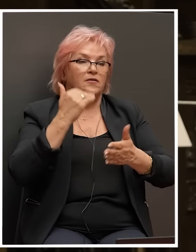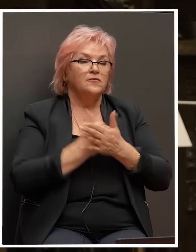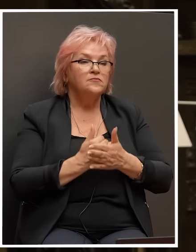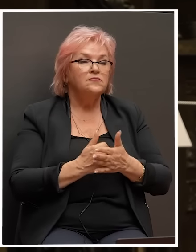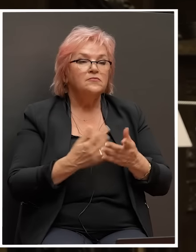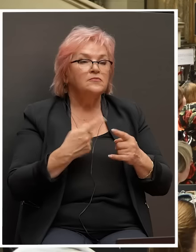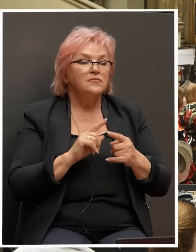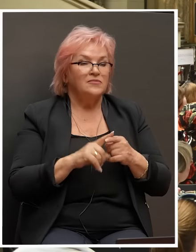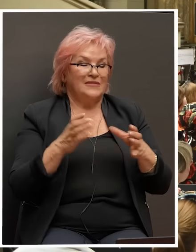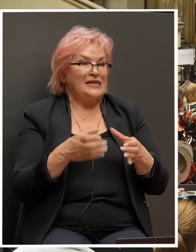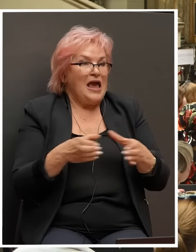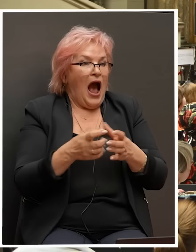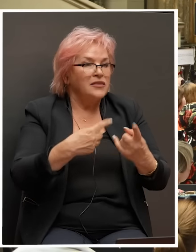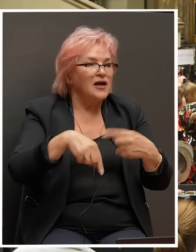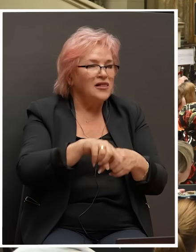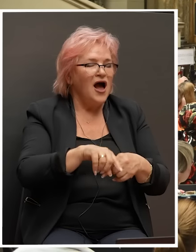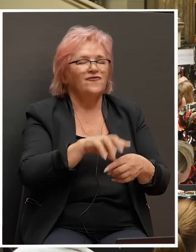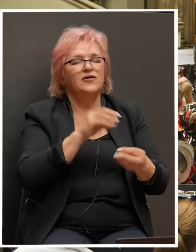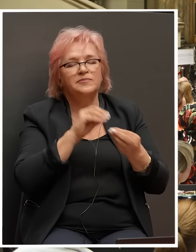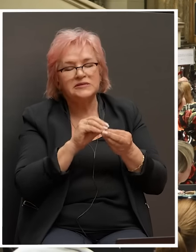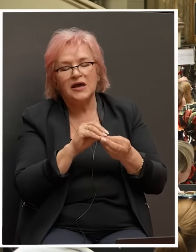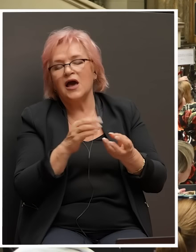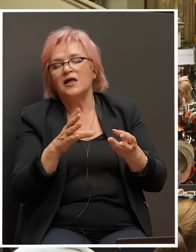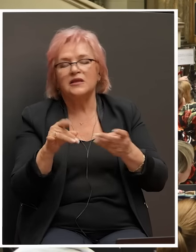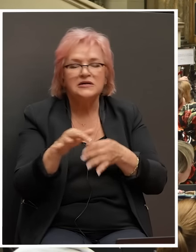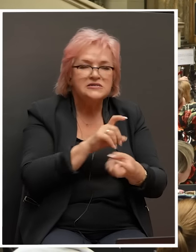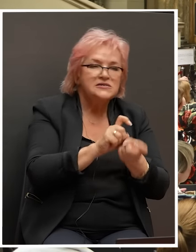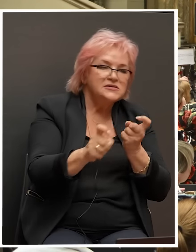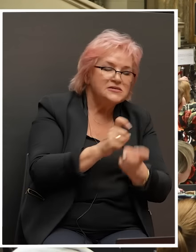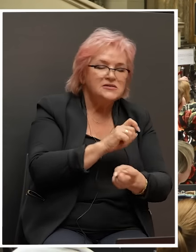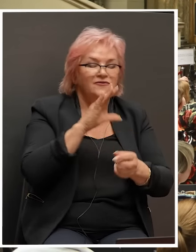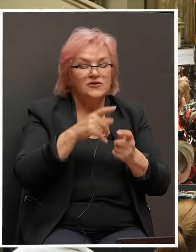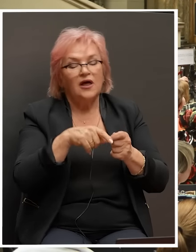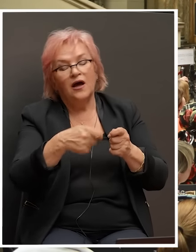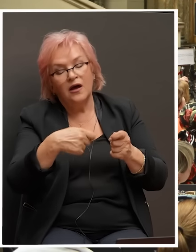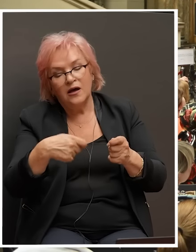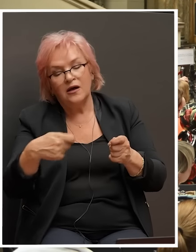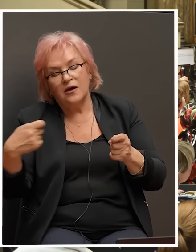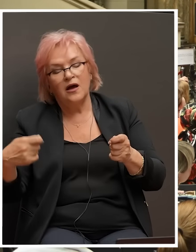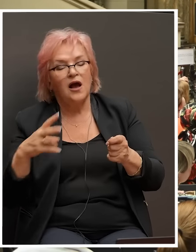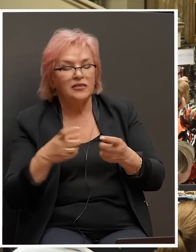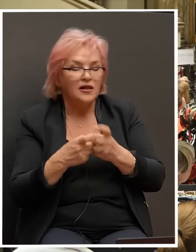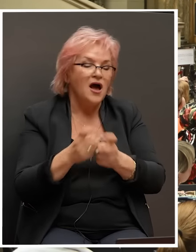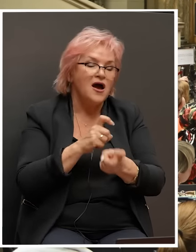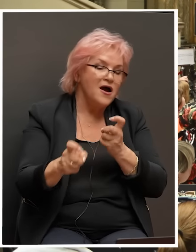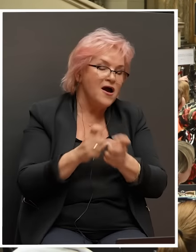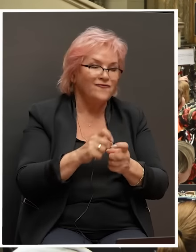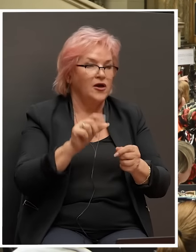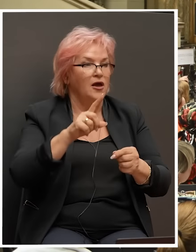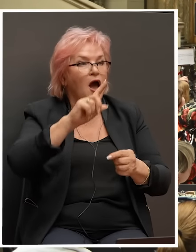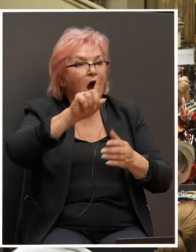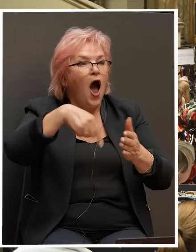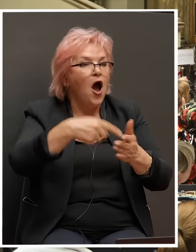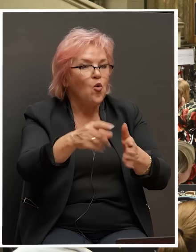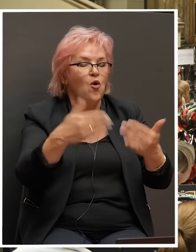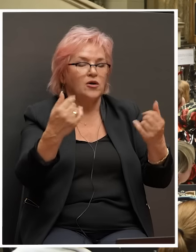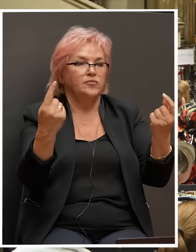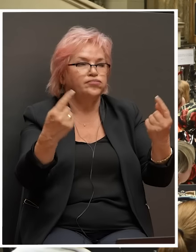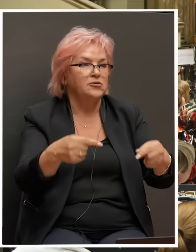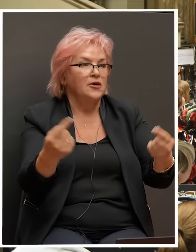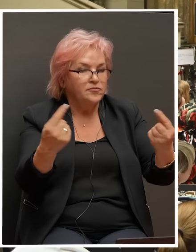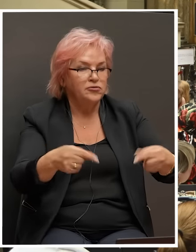тому, что конклавы превращались в какое-то бесконечное мероприятие. Конклавы могли длиться месяцами. За это время город в очередной раз приходил в